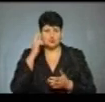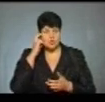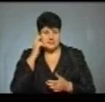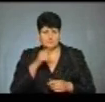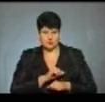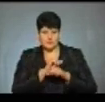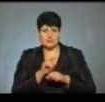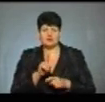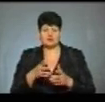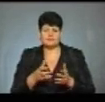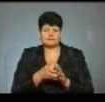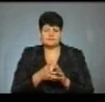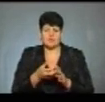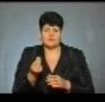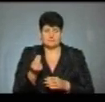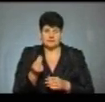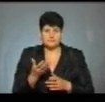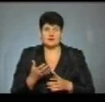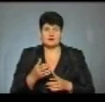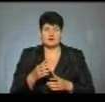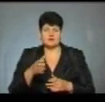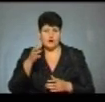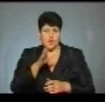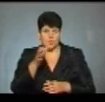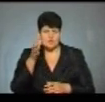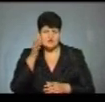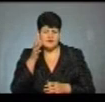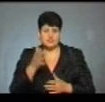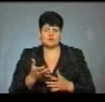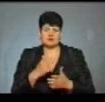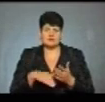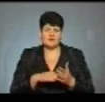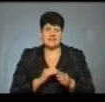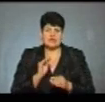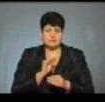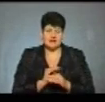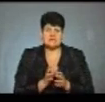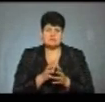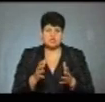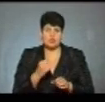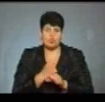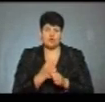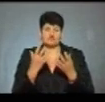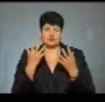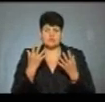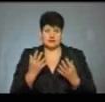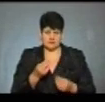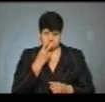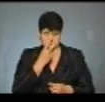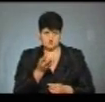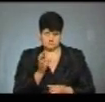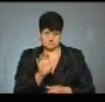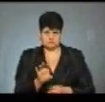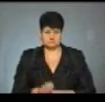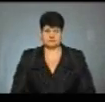протестували щодо недофінансування освітньої галузі, скасування надбавок, а також збільшення робочого дня. Пропоную переглянути